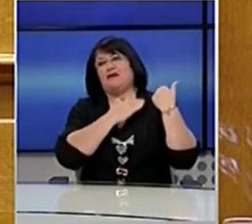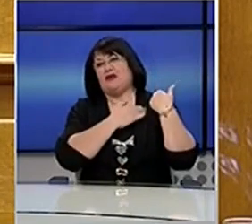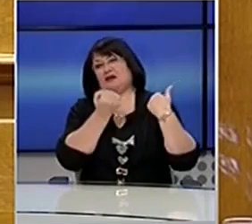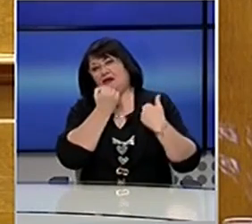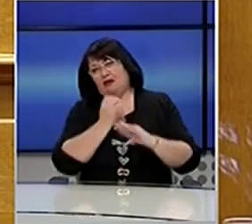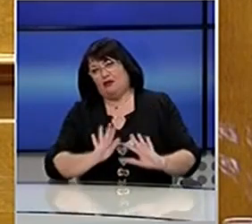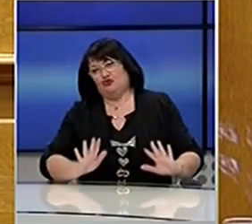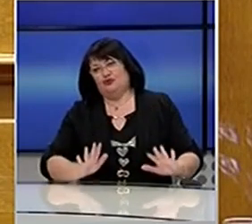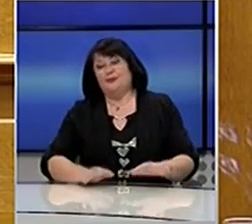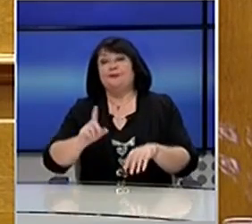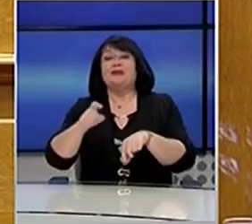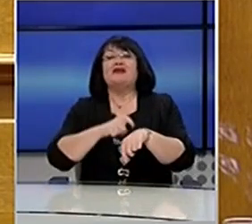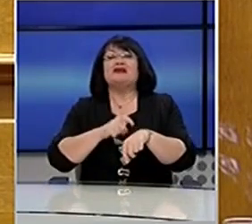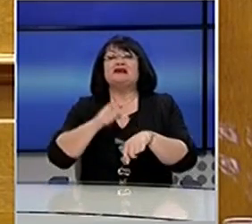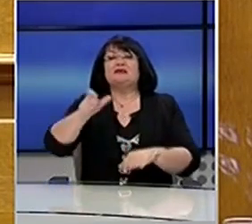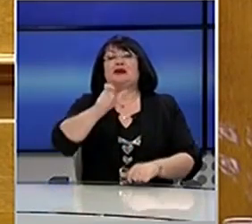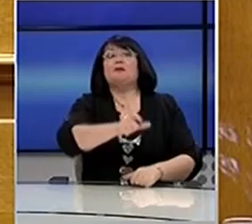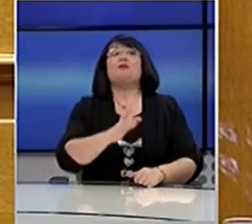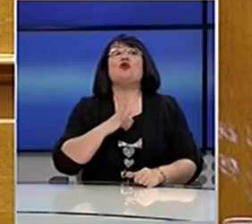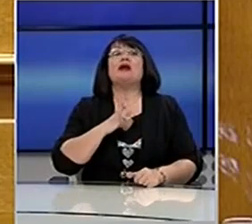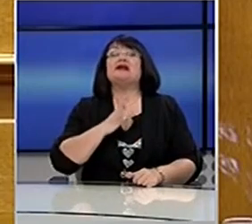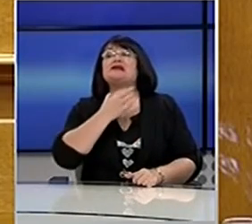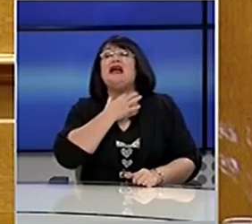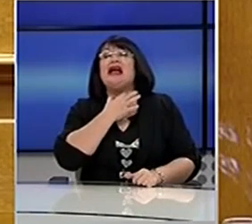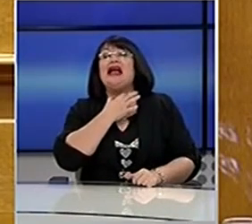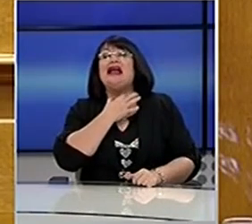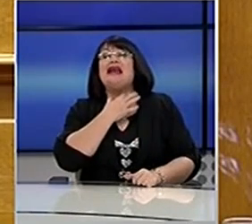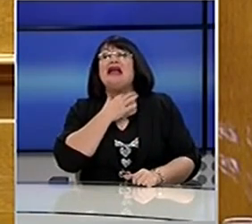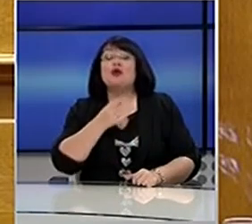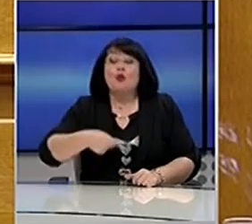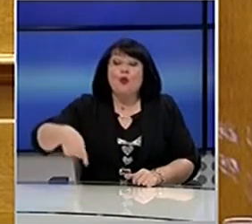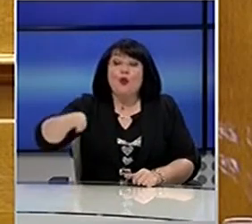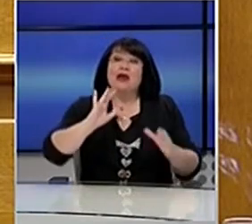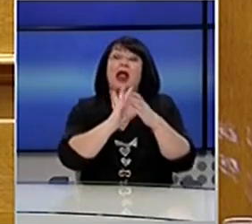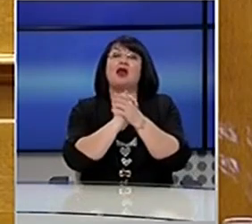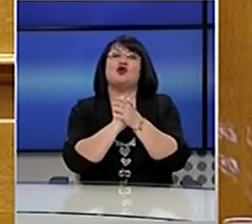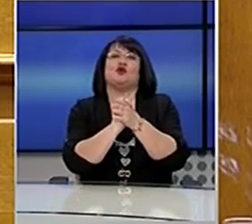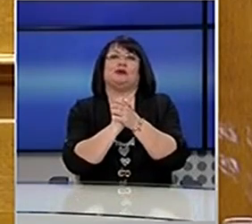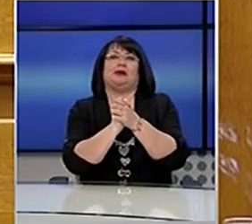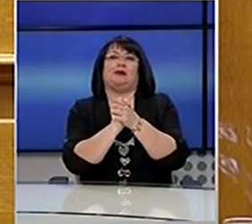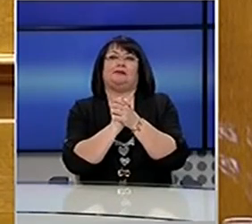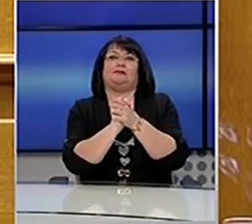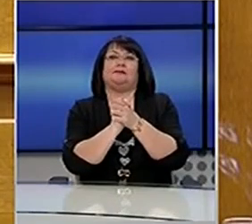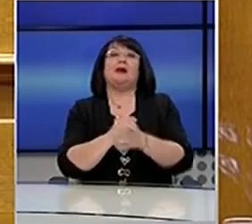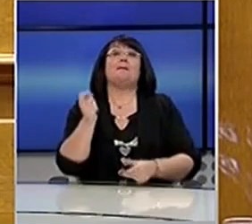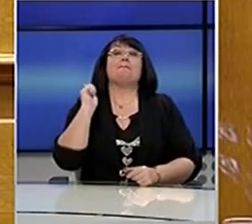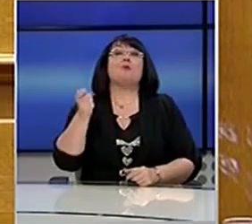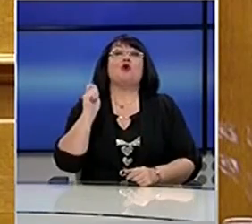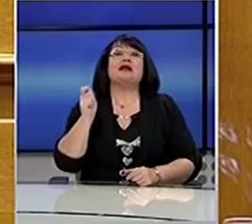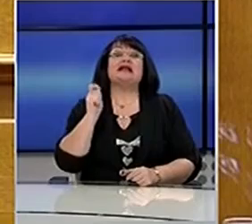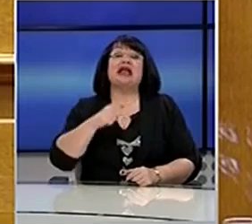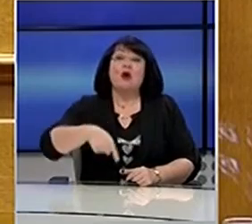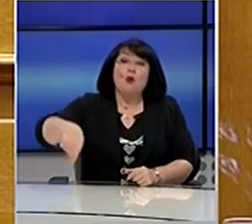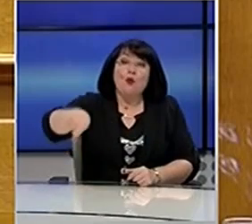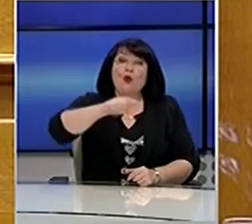στιγμή οι πολίτες έχουν ανάγκη από σύμπνοια. Η πολιτεία έχει την ανάγκη από τη συμβολή